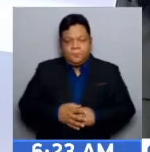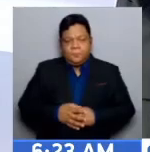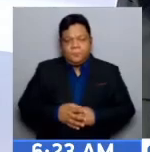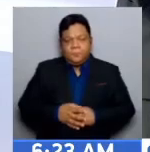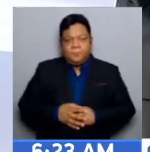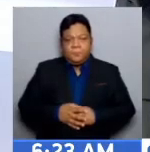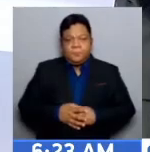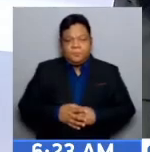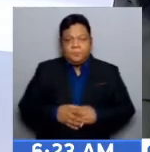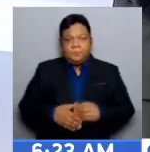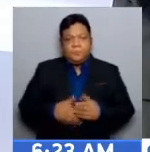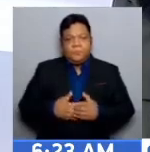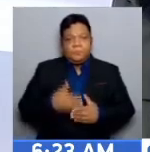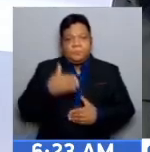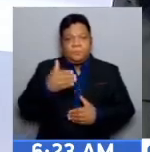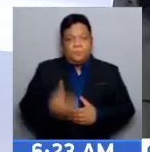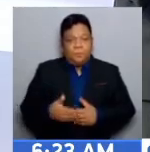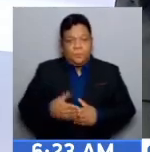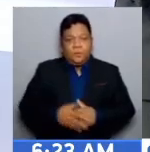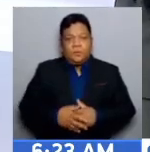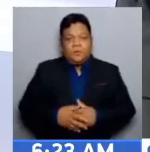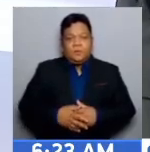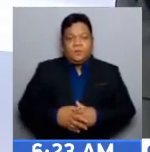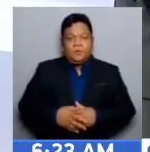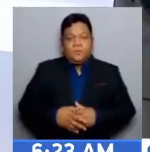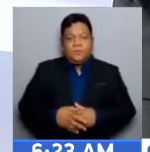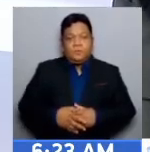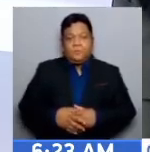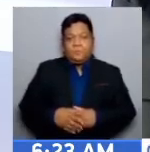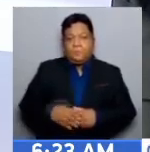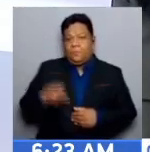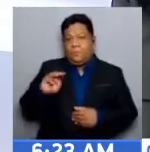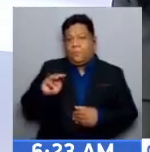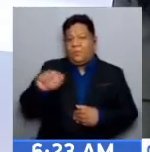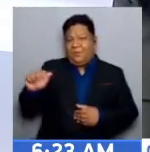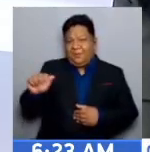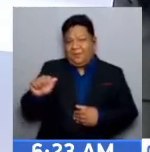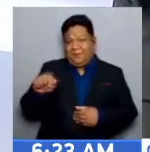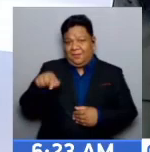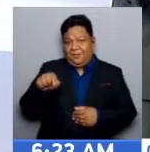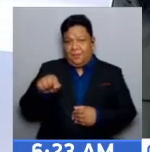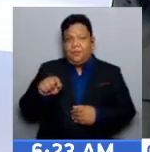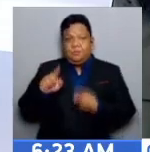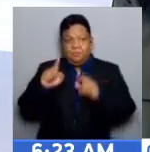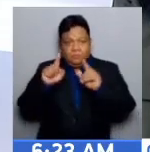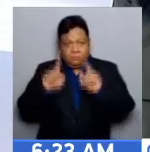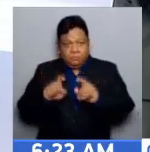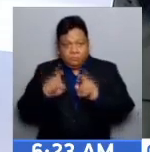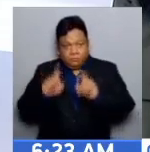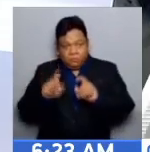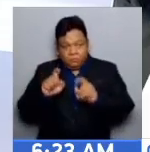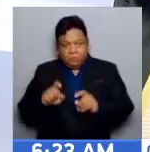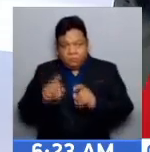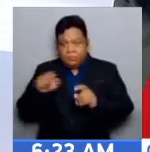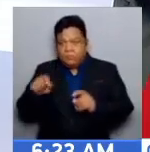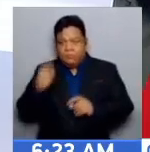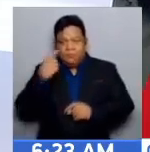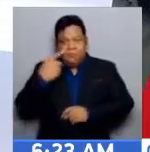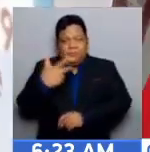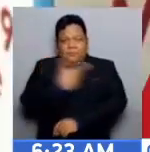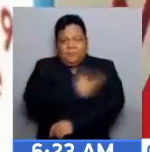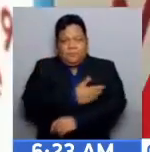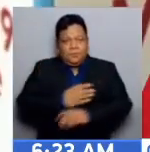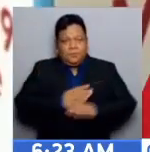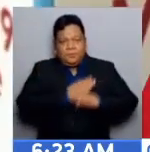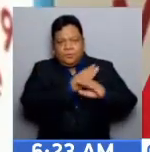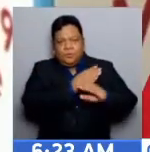ang resulta ng trial ng Moderna sa bagong vaccine na tumatarget sa original na COVID-19 strain at ang Omicron variant nito. Ang bakuna